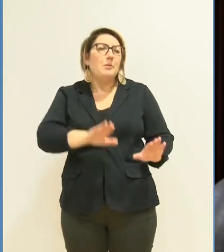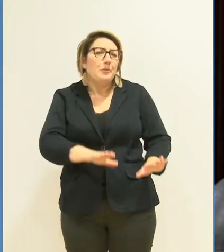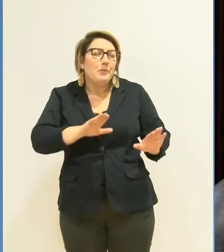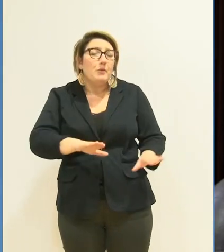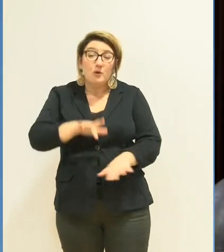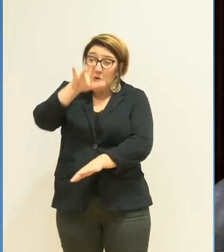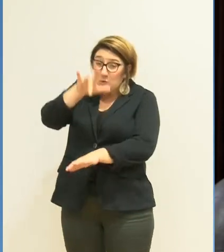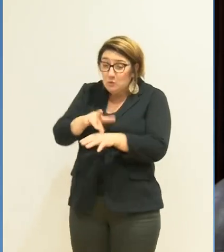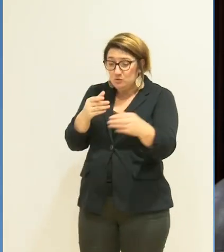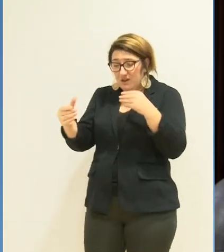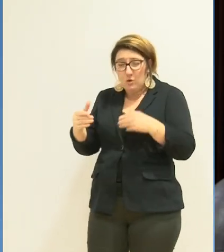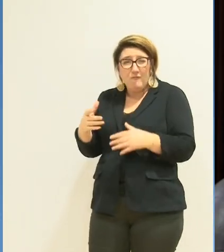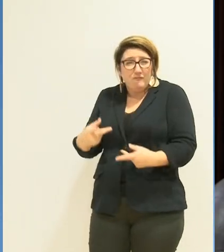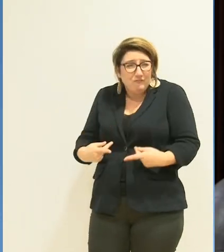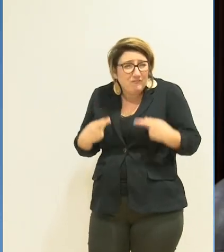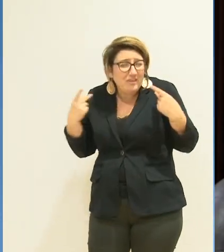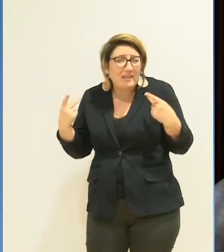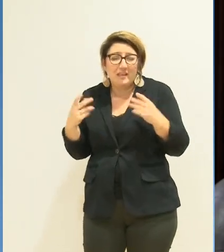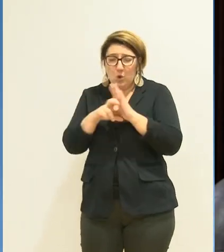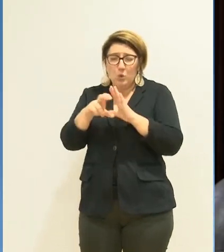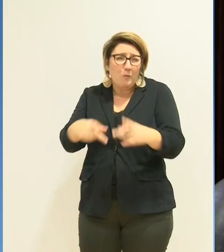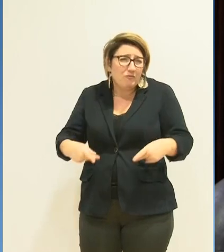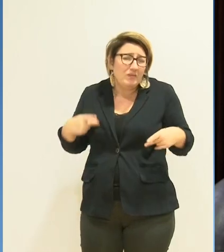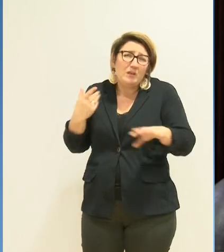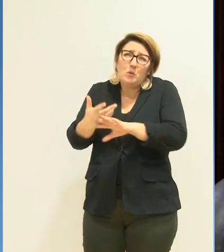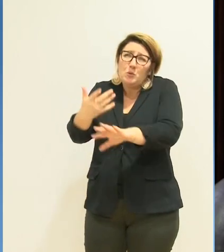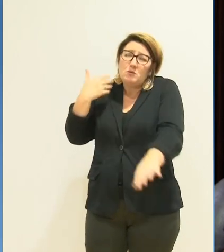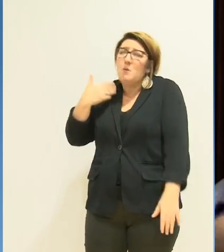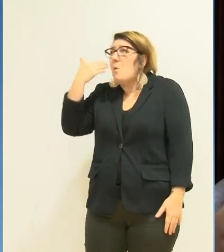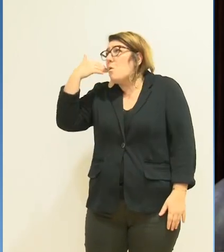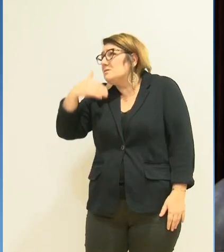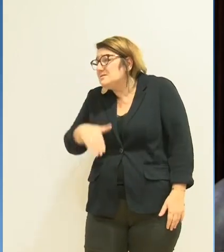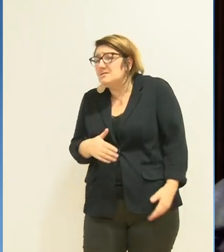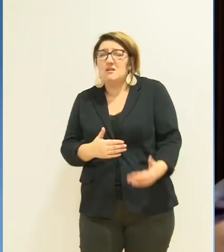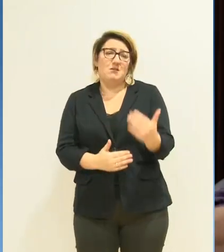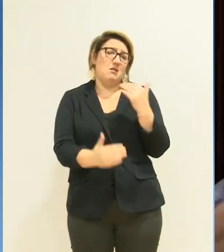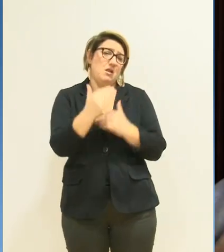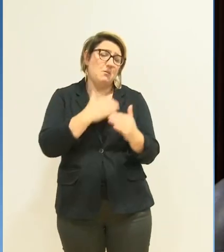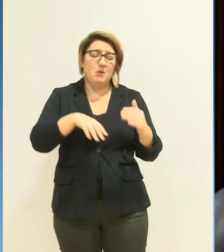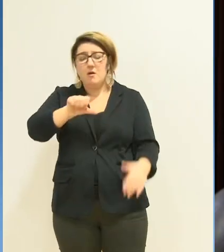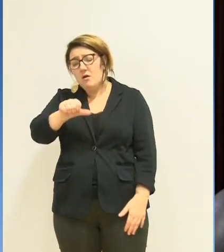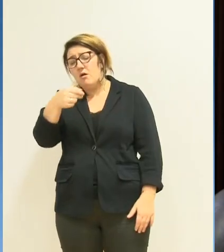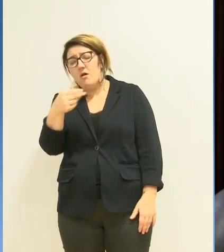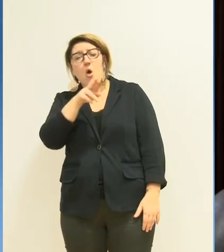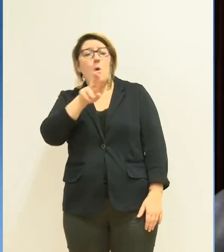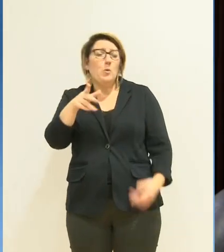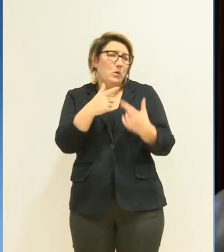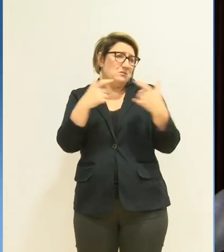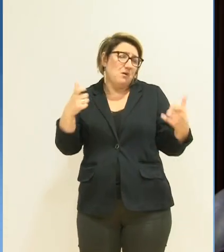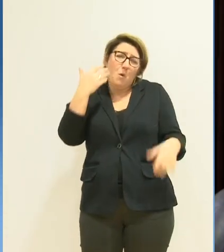a vécu à grenoble depuis un certain temps on sait que tous ces plans derrière l'inde rue toute cette volonté